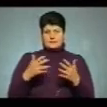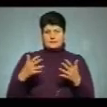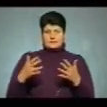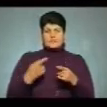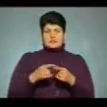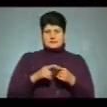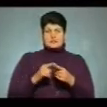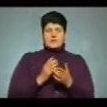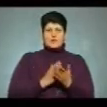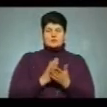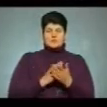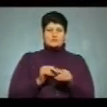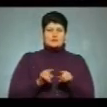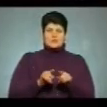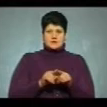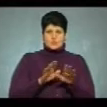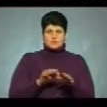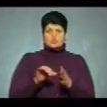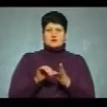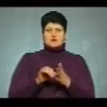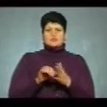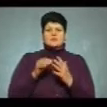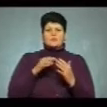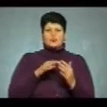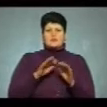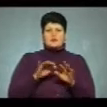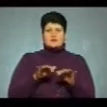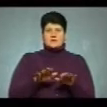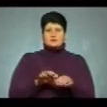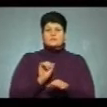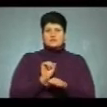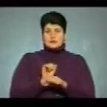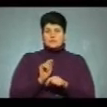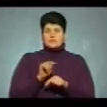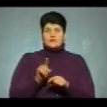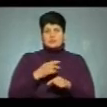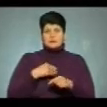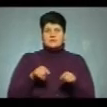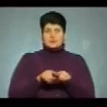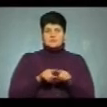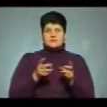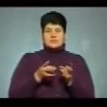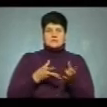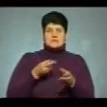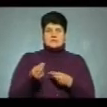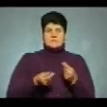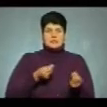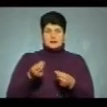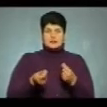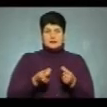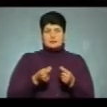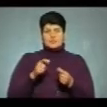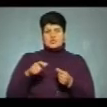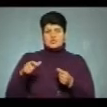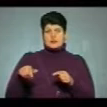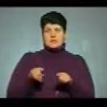Це обслуговування також учасників бойових дій. Припиняємо відпуск в зв'язку з тим, що нам теж треба розрахуватися з постачальниками, ну,